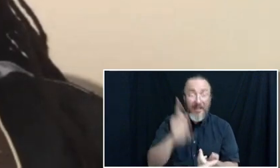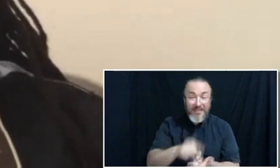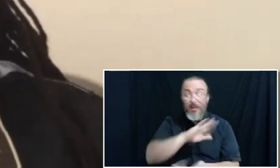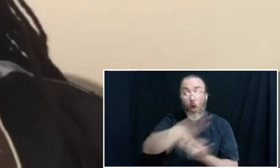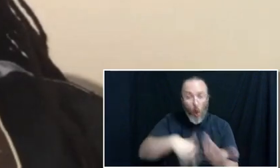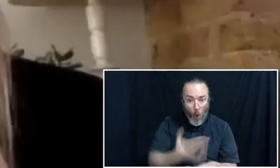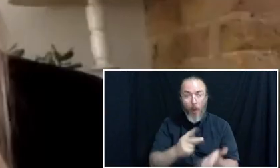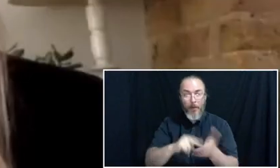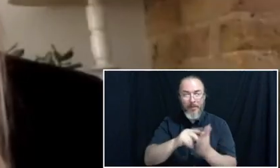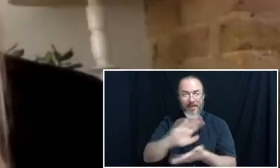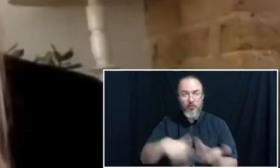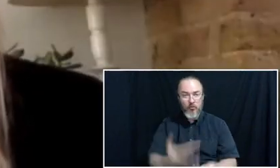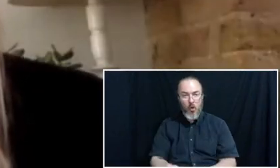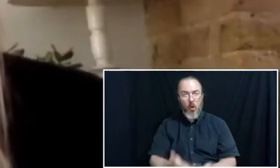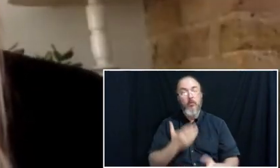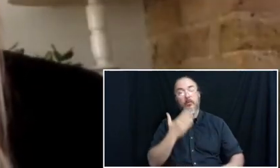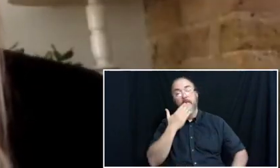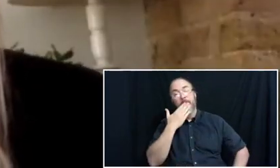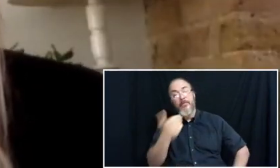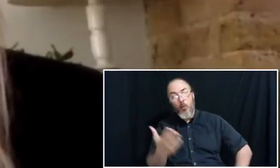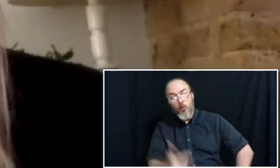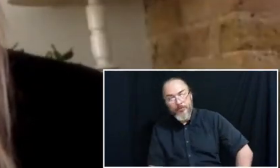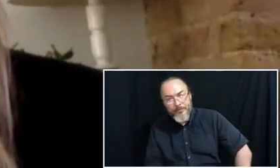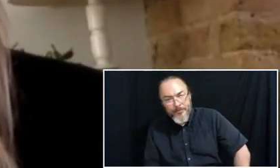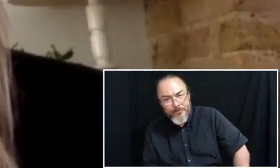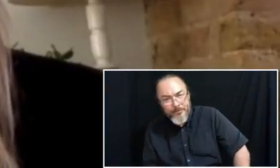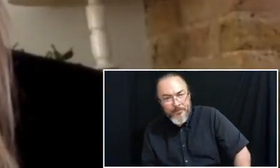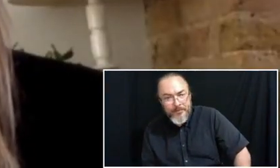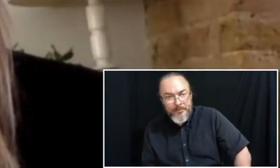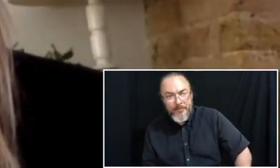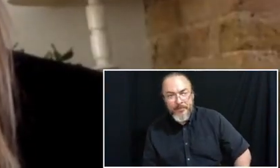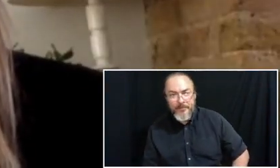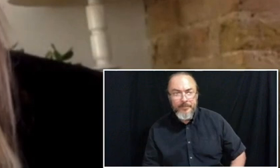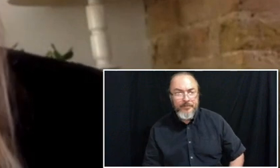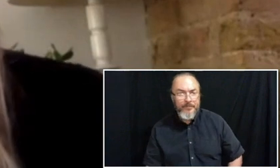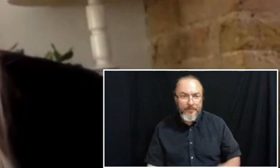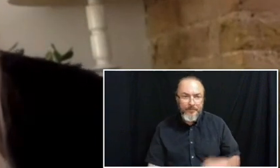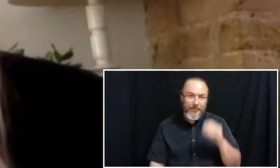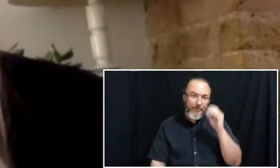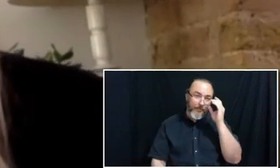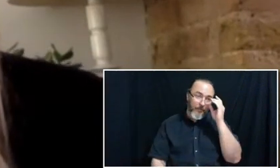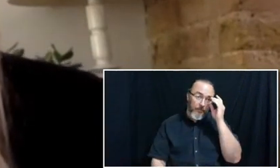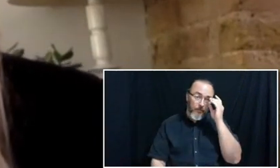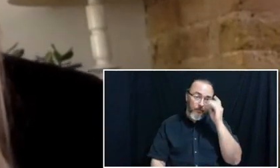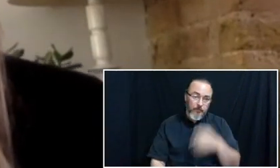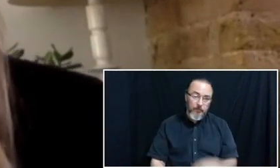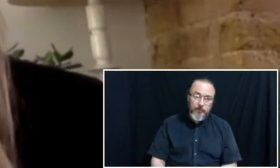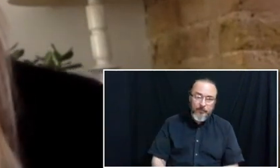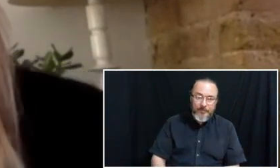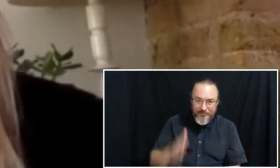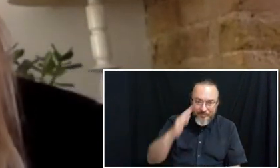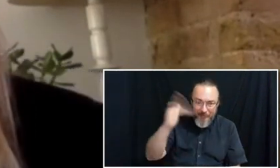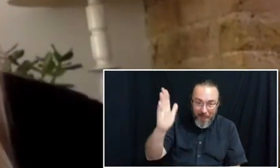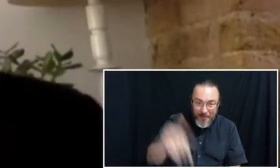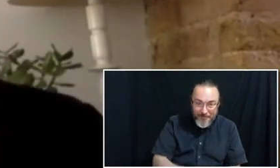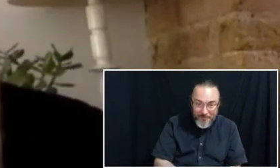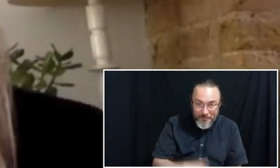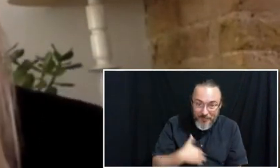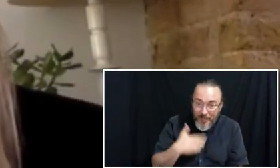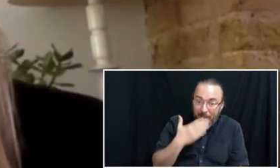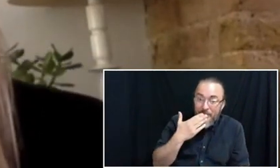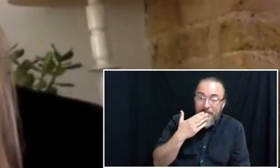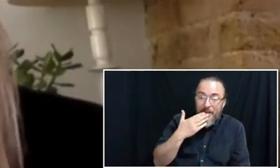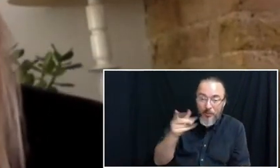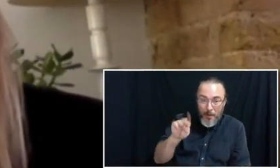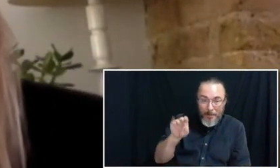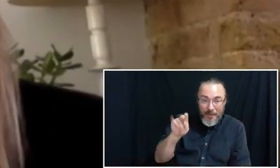travailler avec acharnement jusqu'à ce que nous atteignions tous nos objectifs dans le domaine de l'éducation. Bonjour, je remercie le